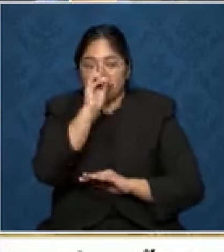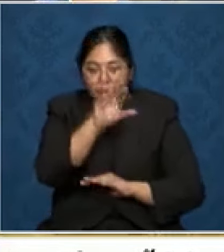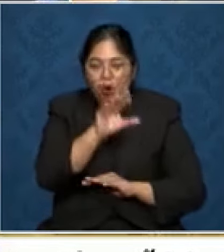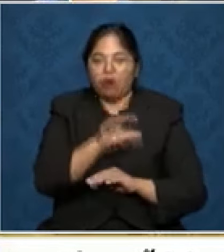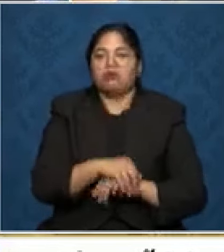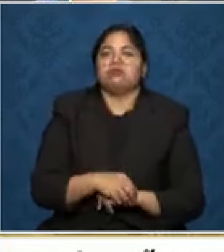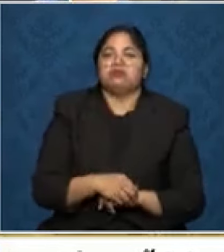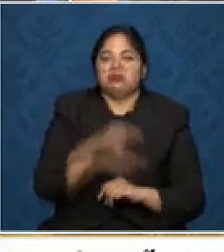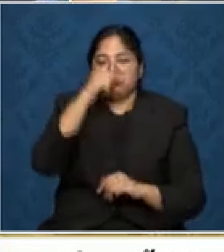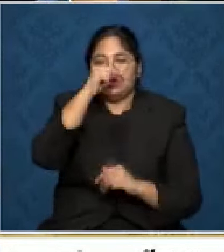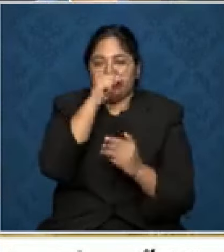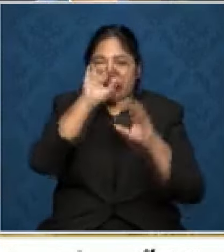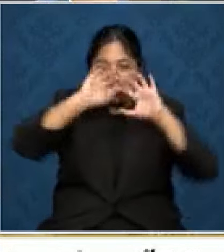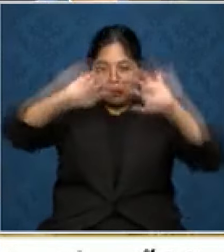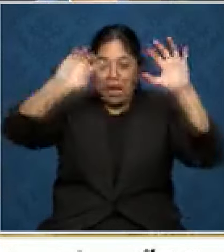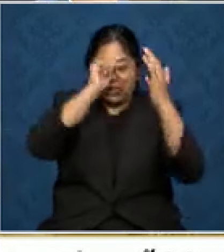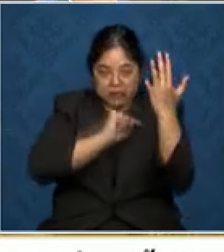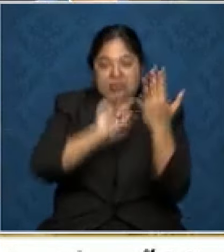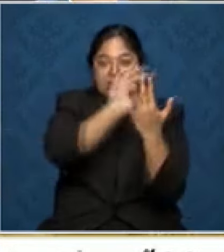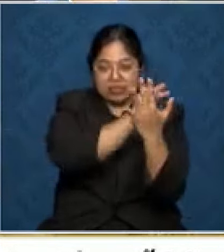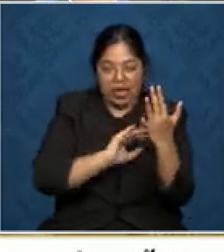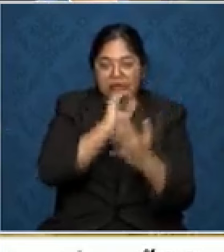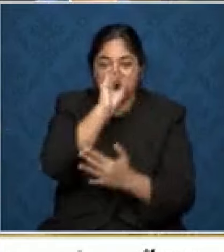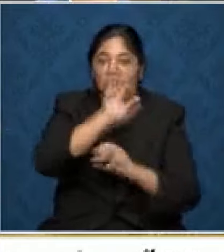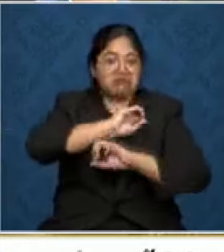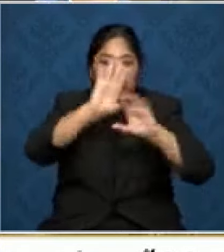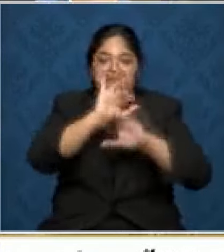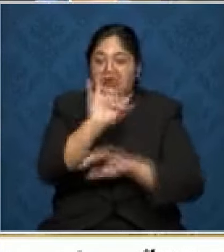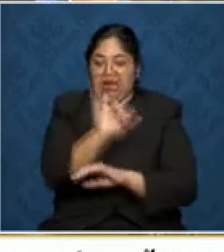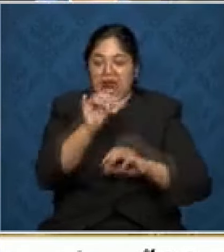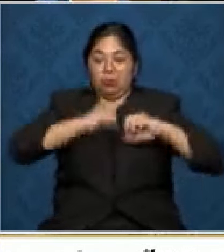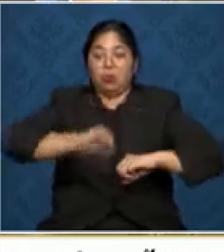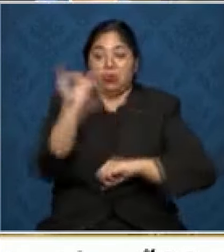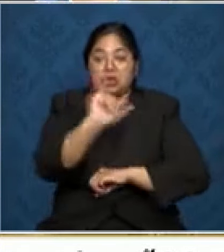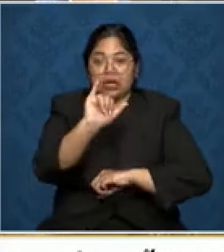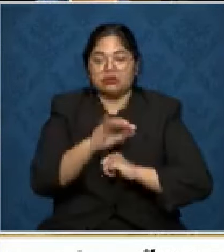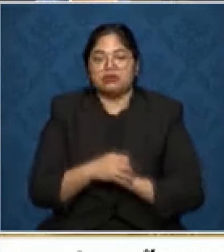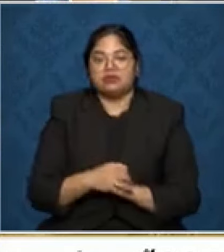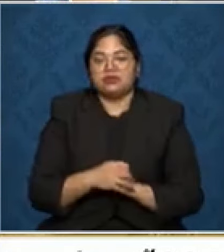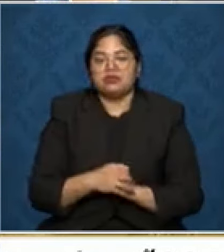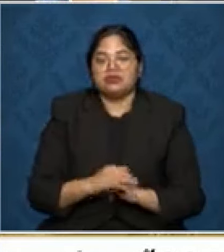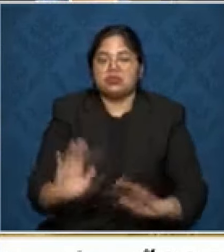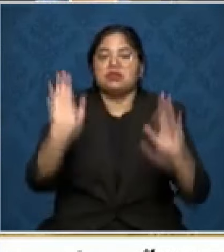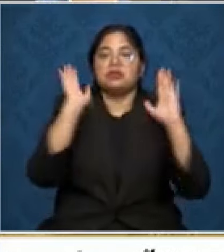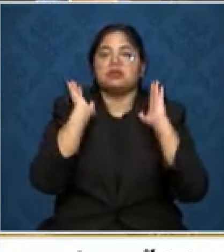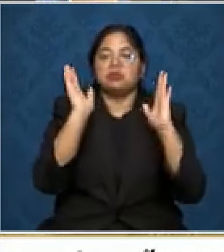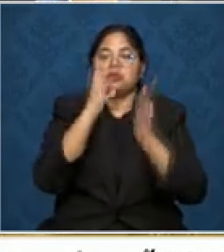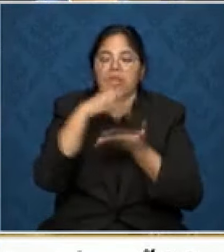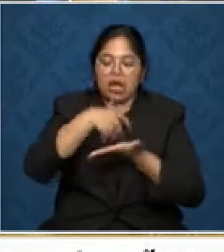รัฐบาลไทยที่พูดขอกราบเรียนท่านนายก